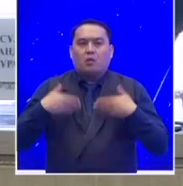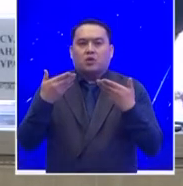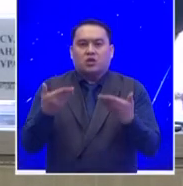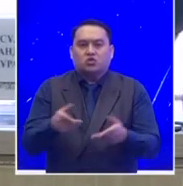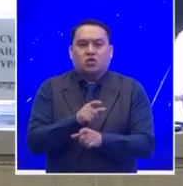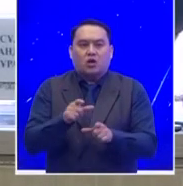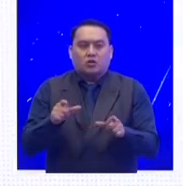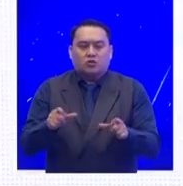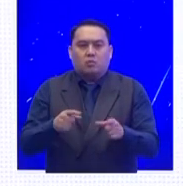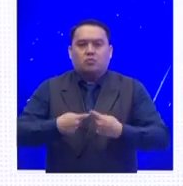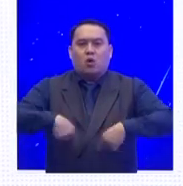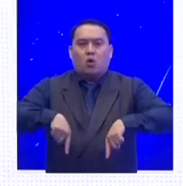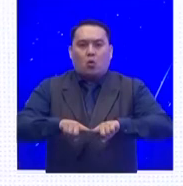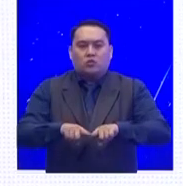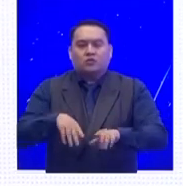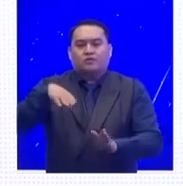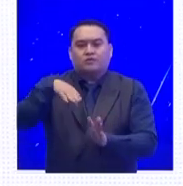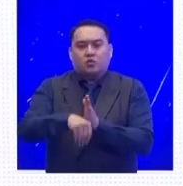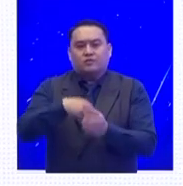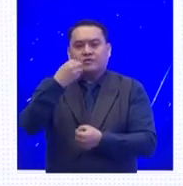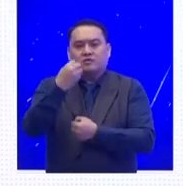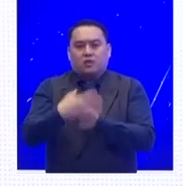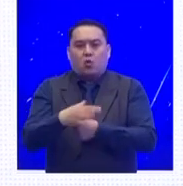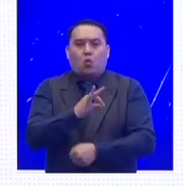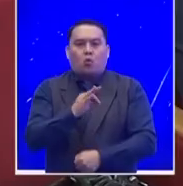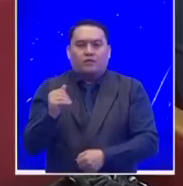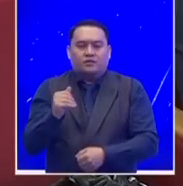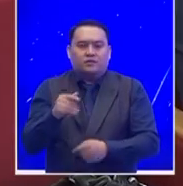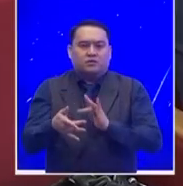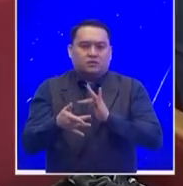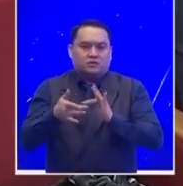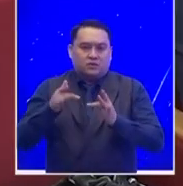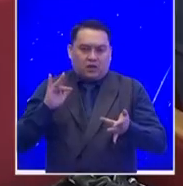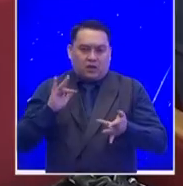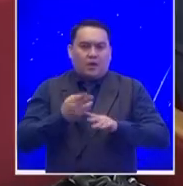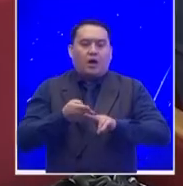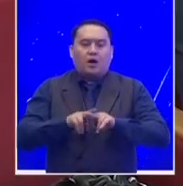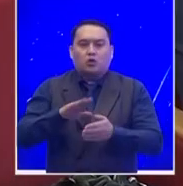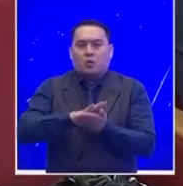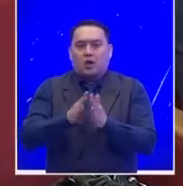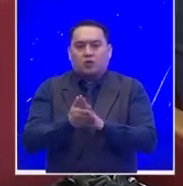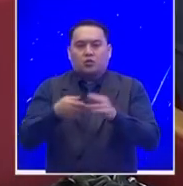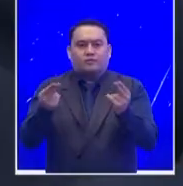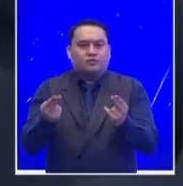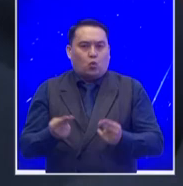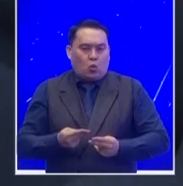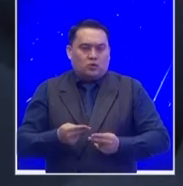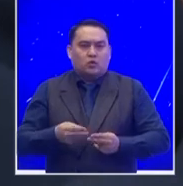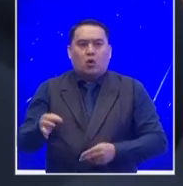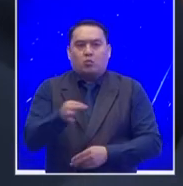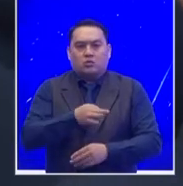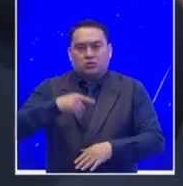граждан региональной палаты введен в действие колл-центр и официальный сайт учреждения. Кроме того, заключен меморандум по взаимодействию с